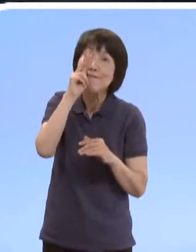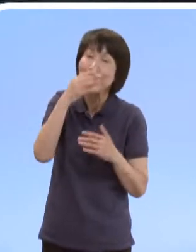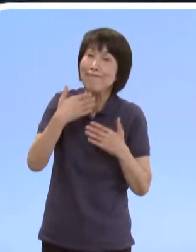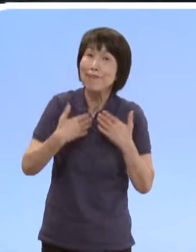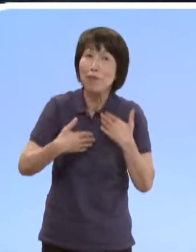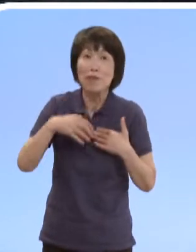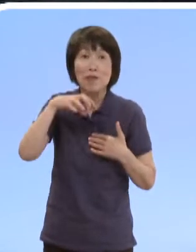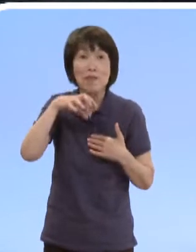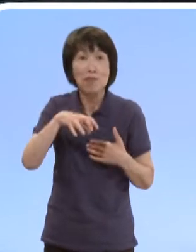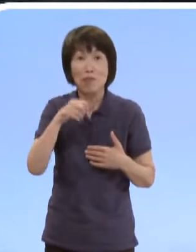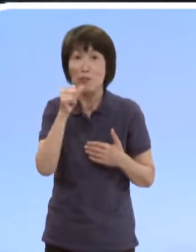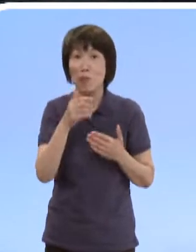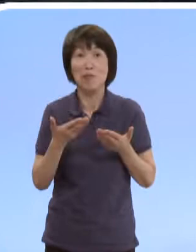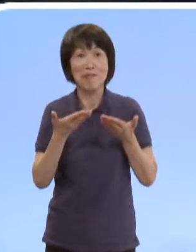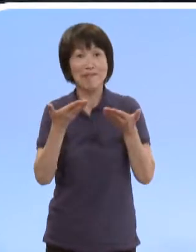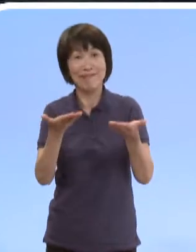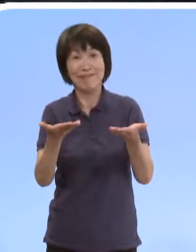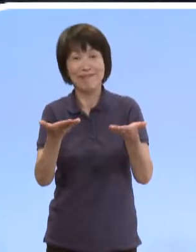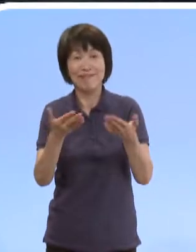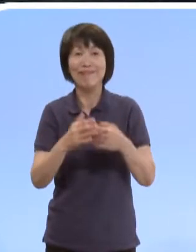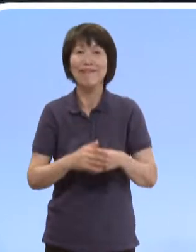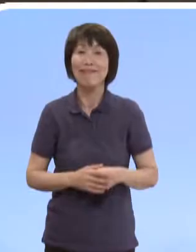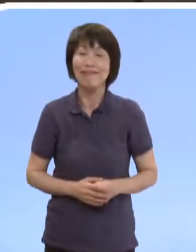めるスポットをご紹介します。